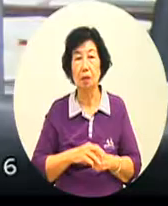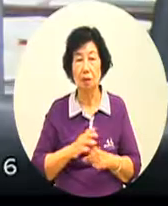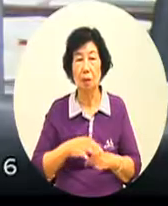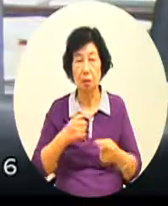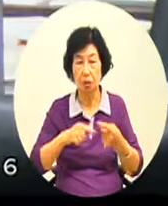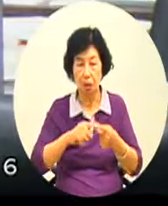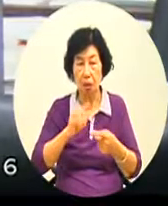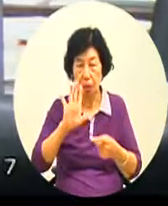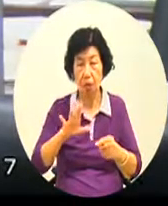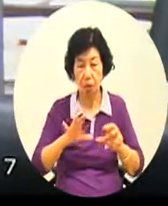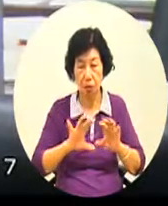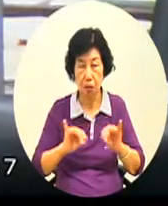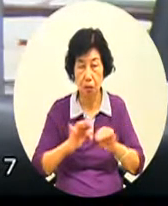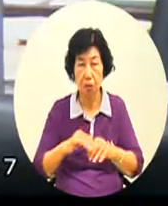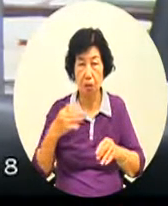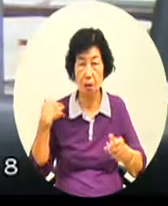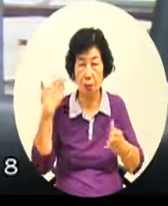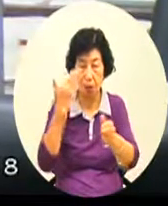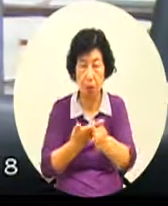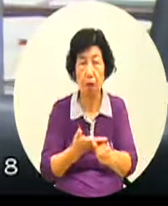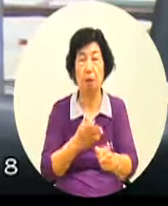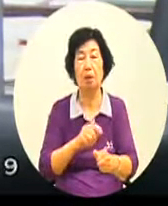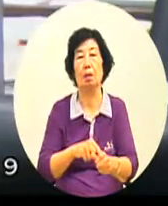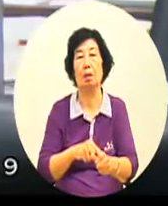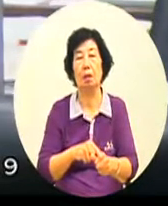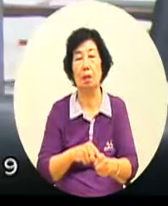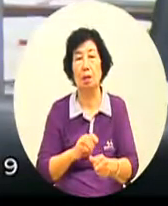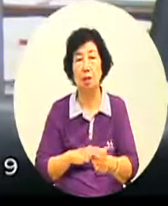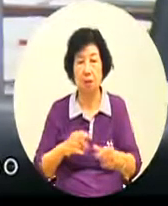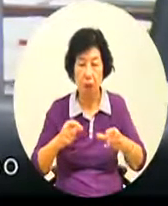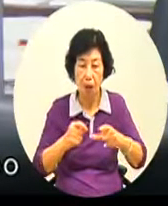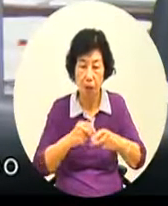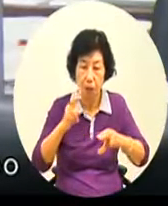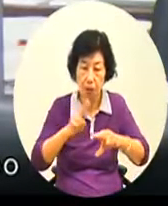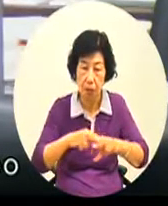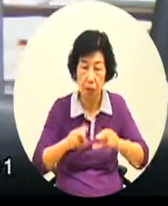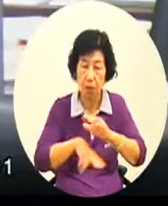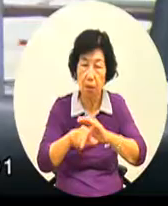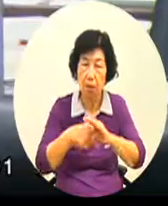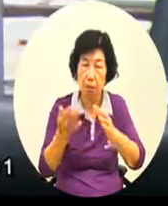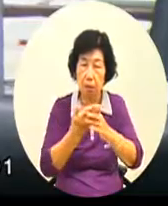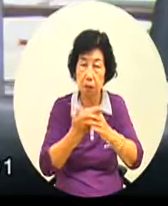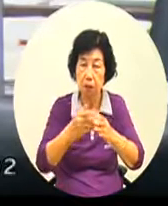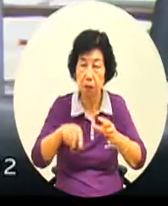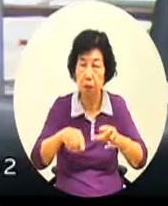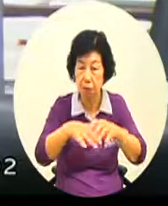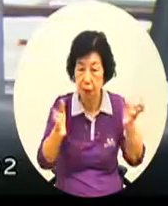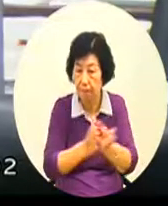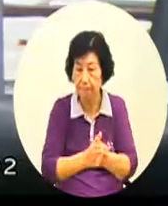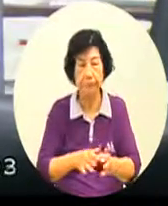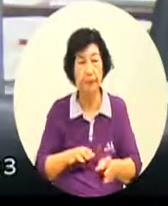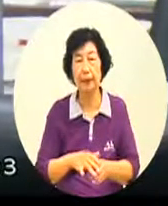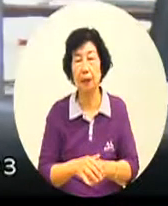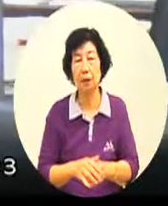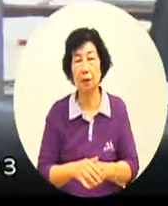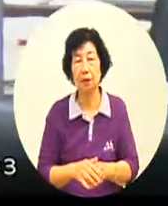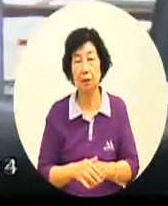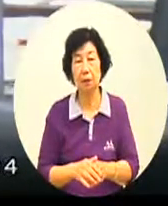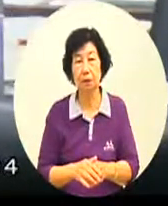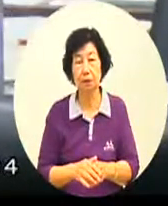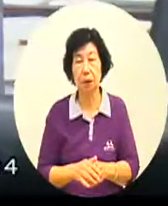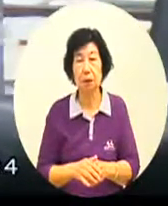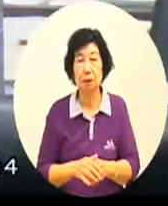分归还给他们，只要不是公共空间的部分，有没有可能归还给他们，让他们去在这个地方